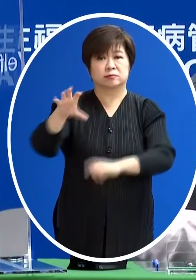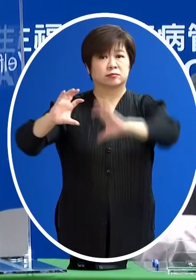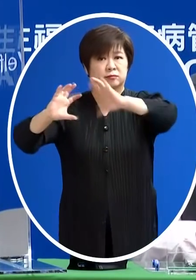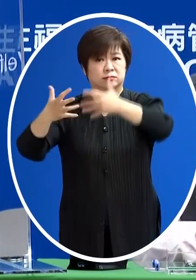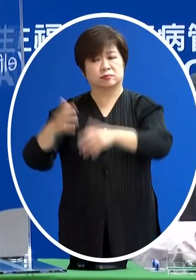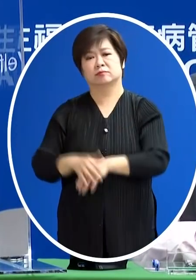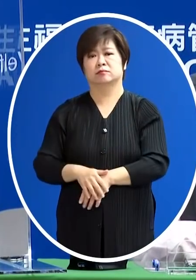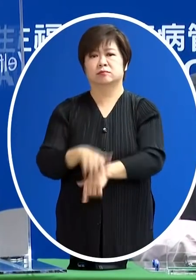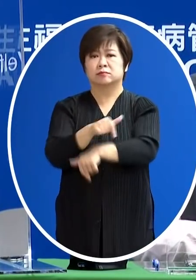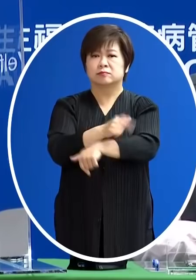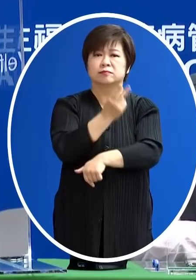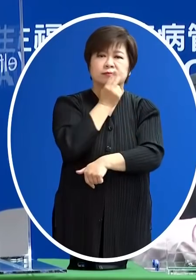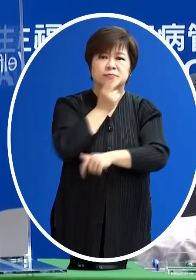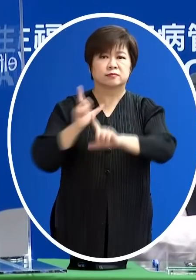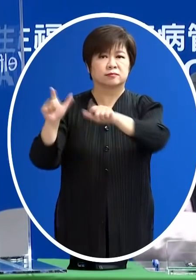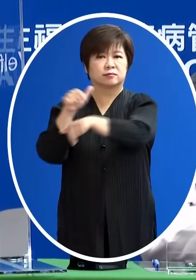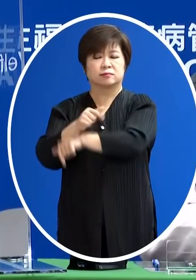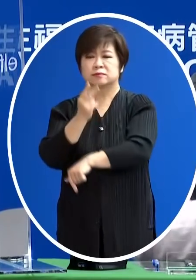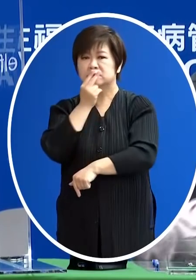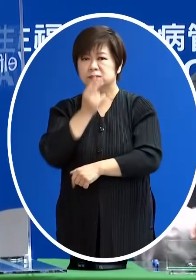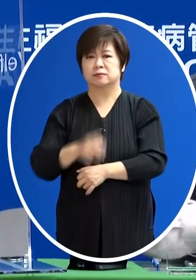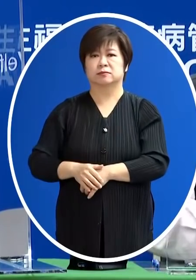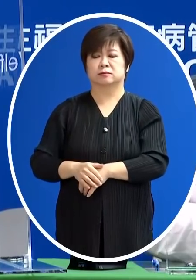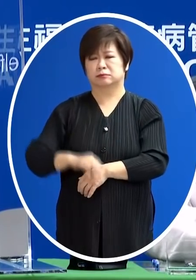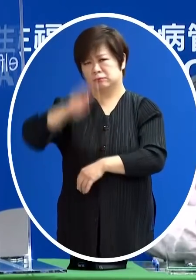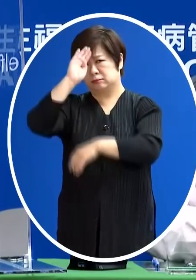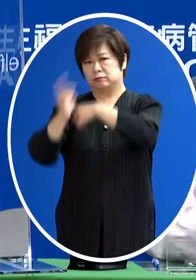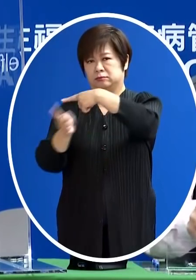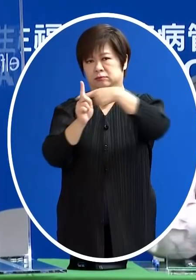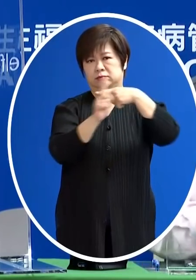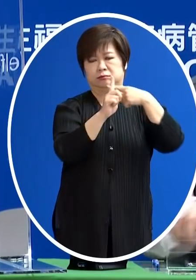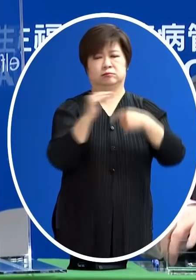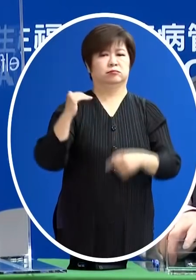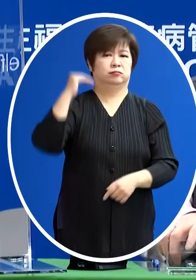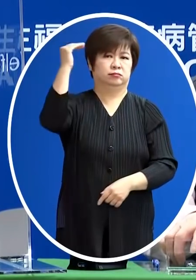南亚东南亚进来的这个阳性率是比较高。